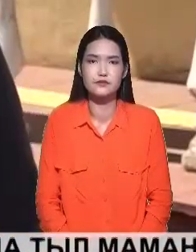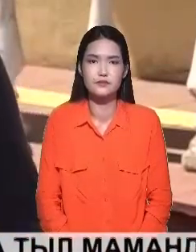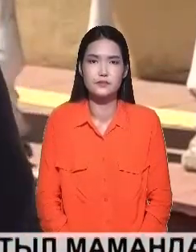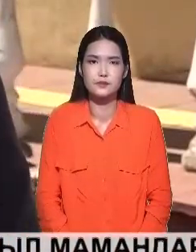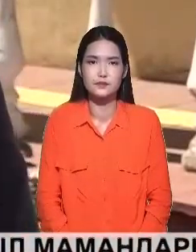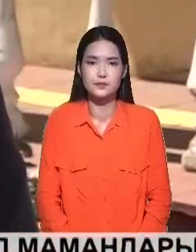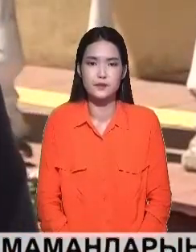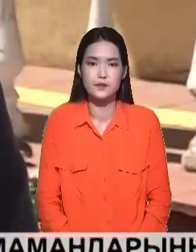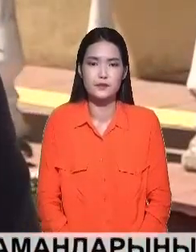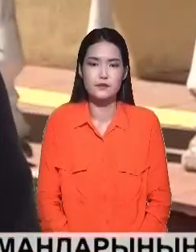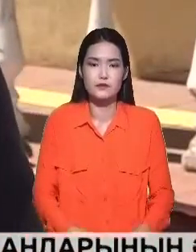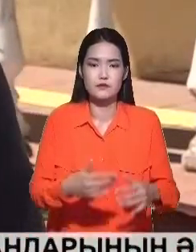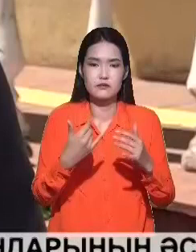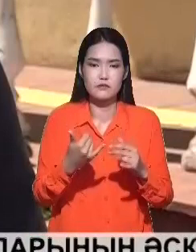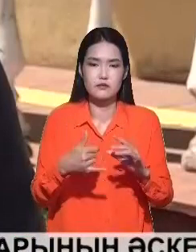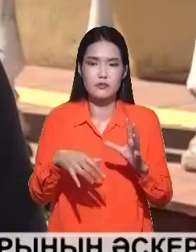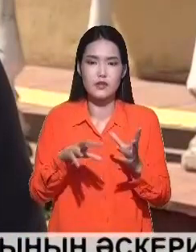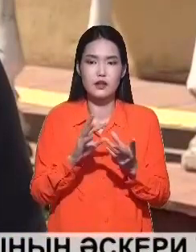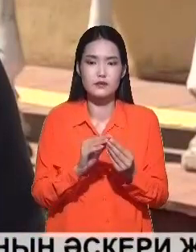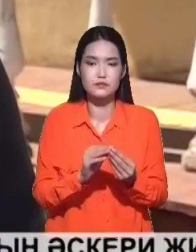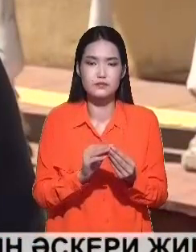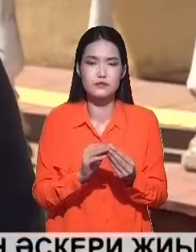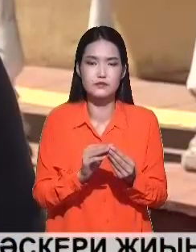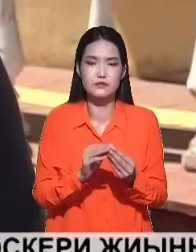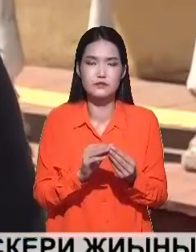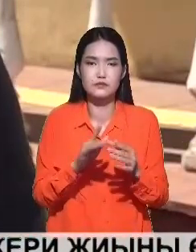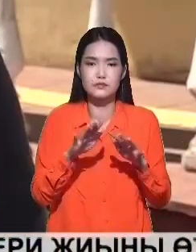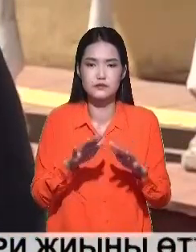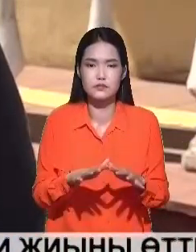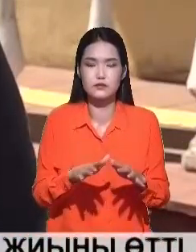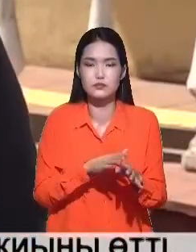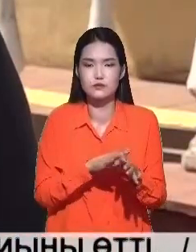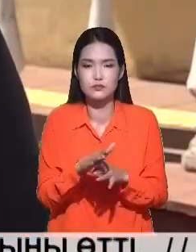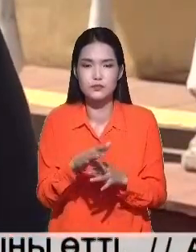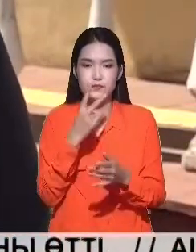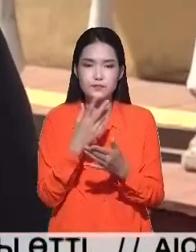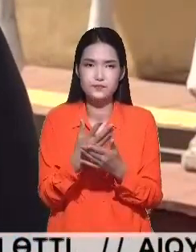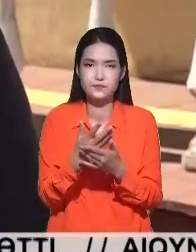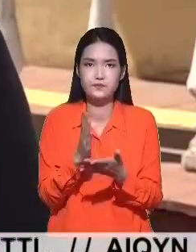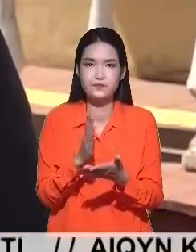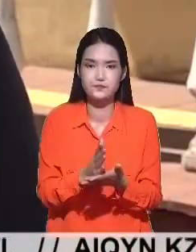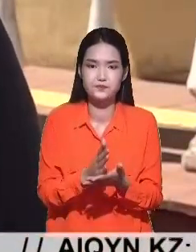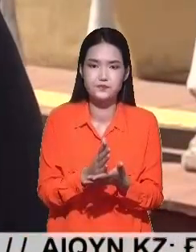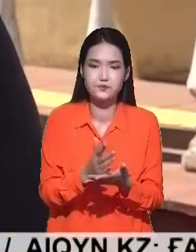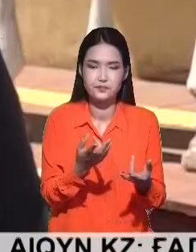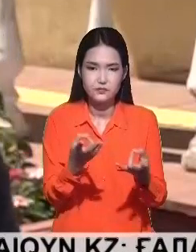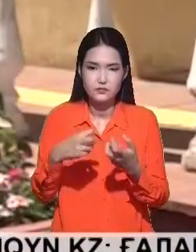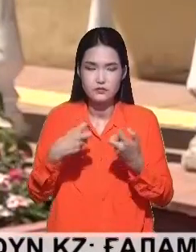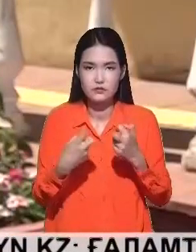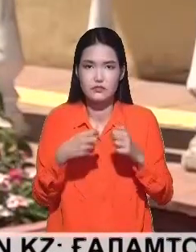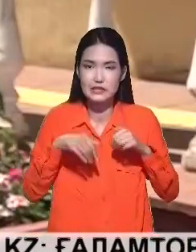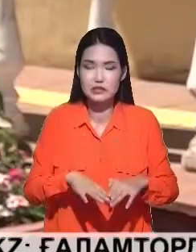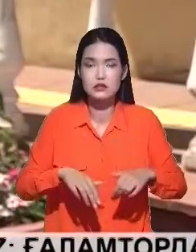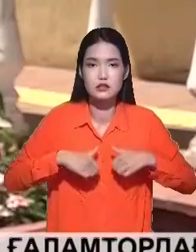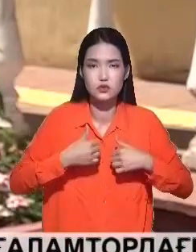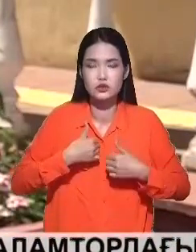Қыркүйек айында бюджет жобасы келеді. Сол кезде біз келесі жылдың қаржыландыру мәселесін шешуге тырысамыз.